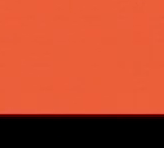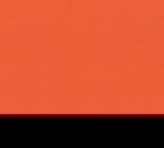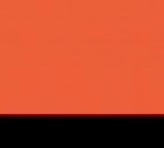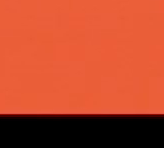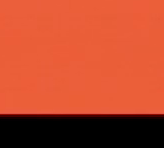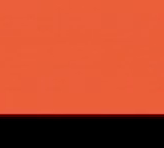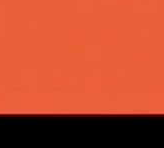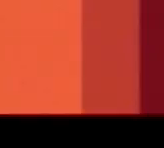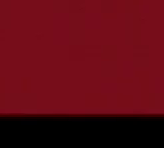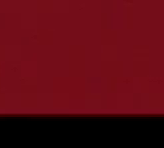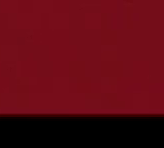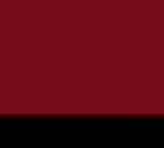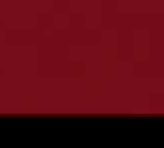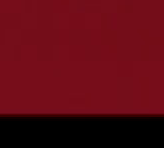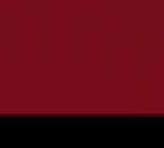Музика